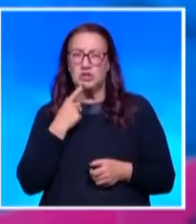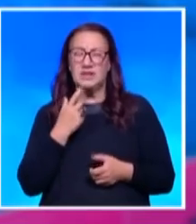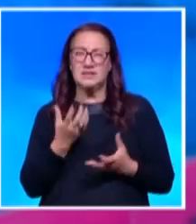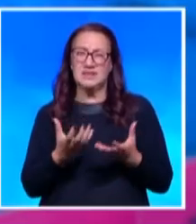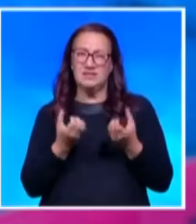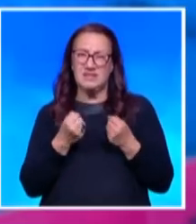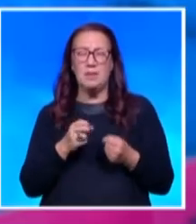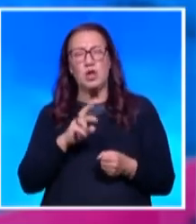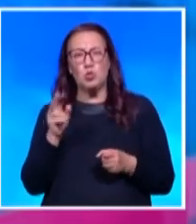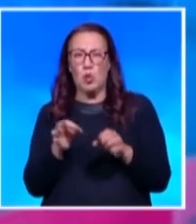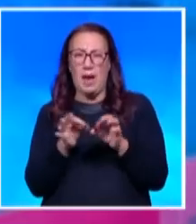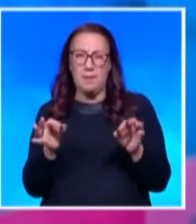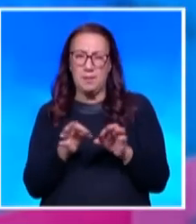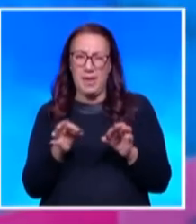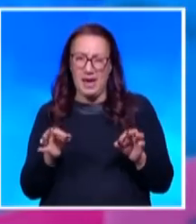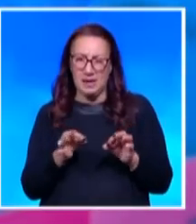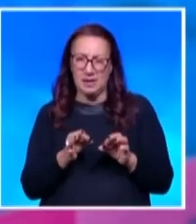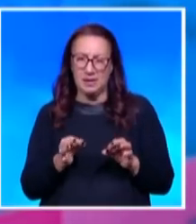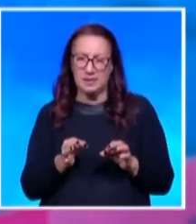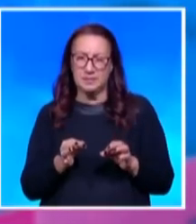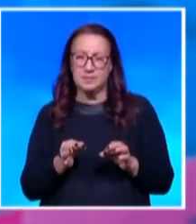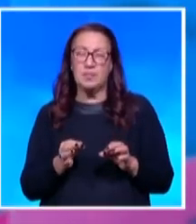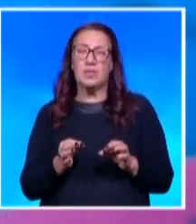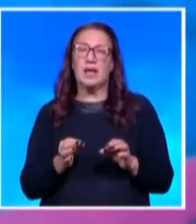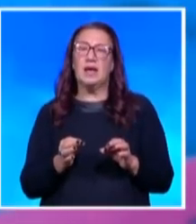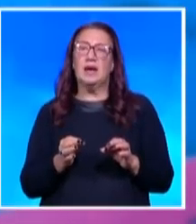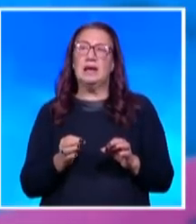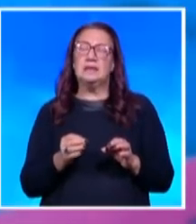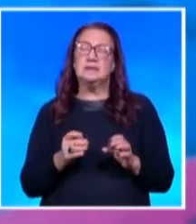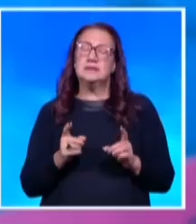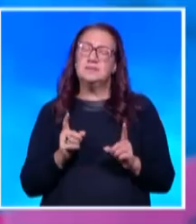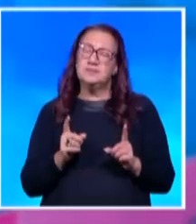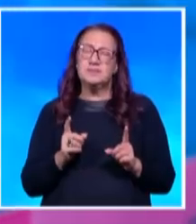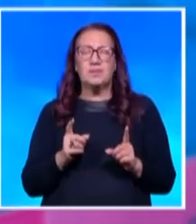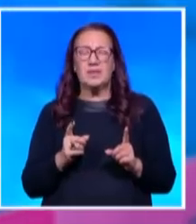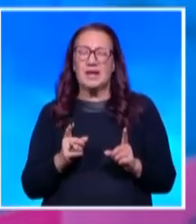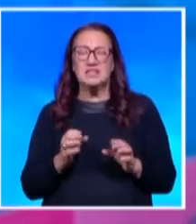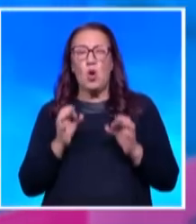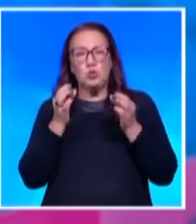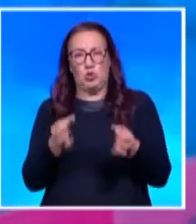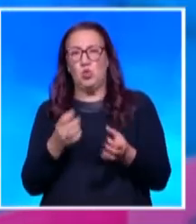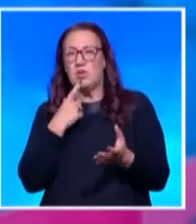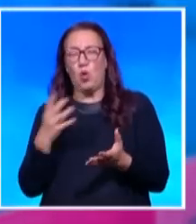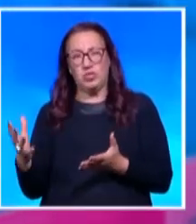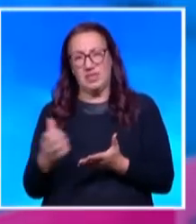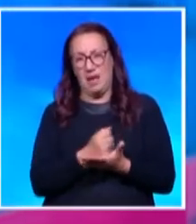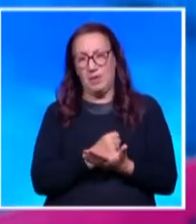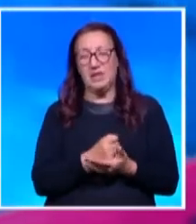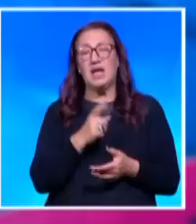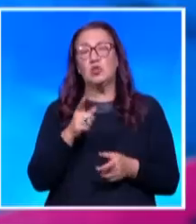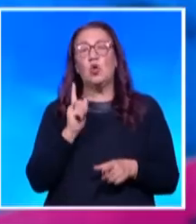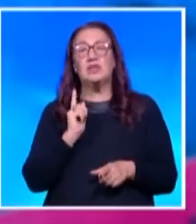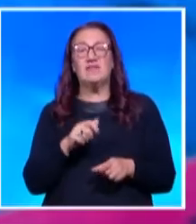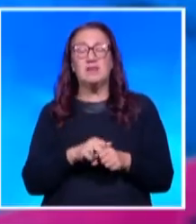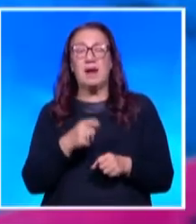обезпечителна мярка за да така да се осигури отнемането с влизане в сила на присъдата но то става само и единствено със запориране на моторното